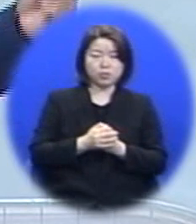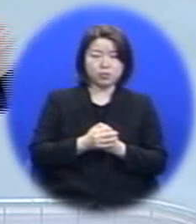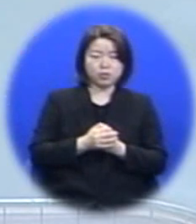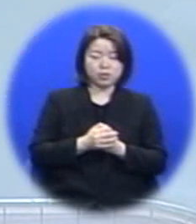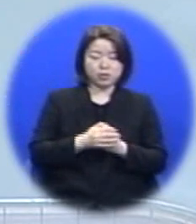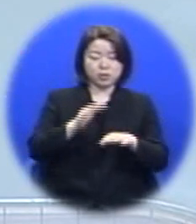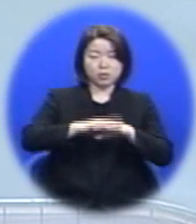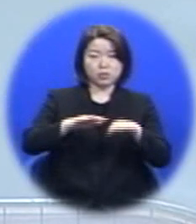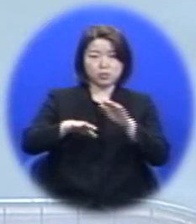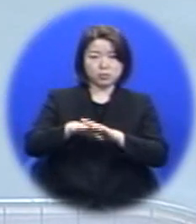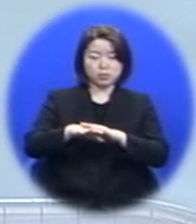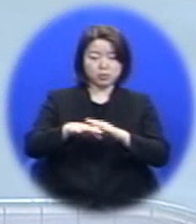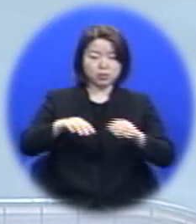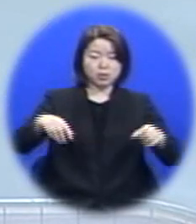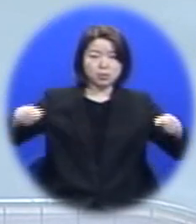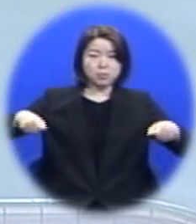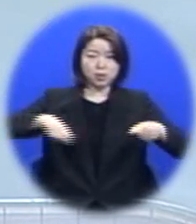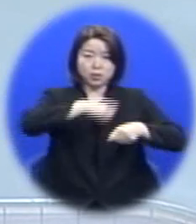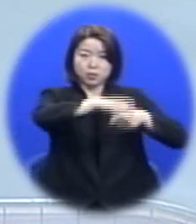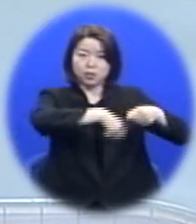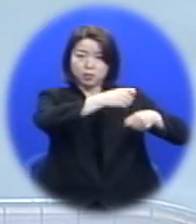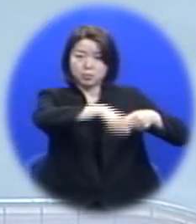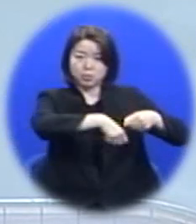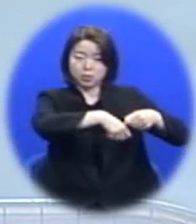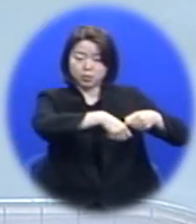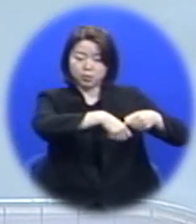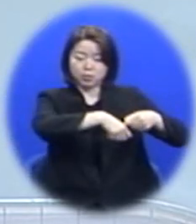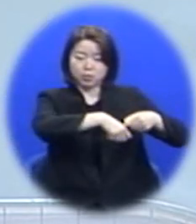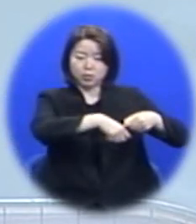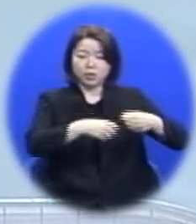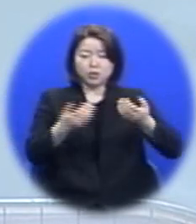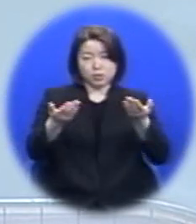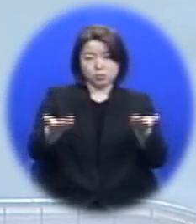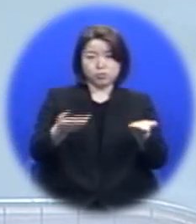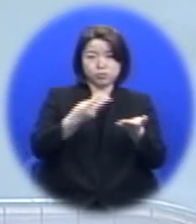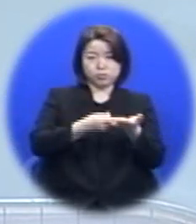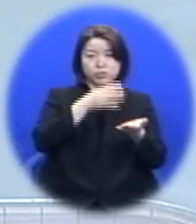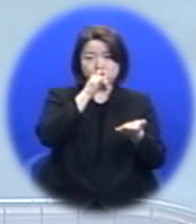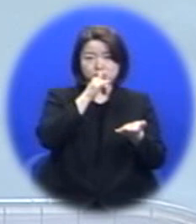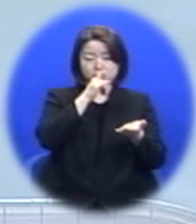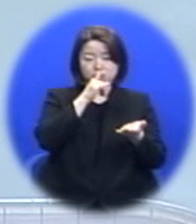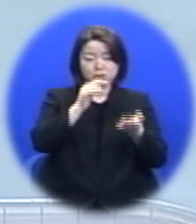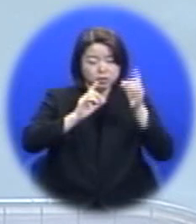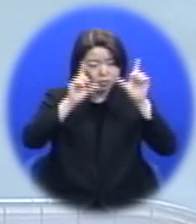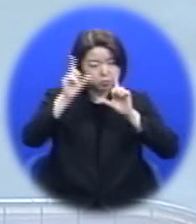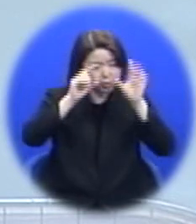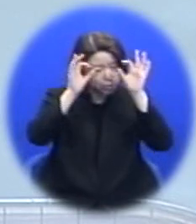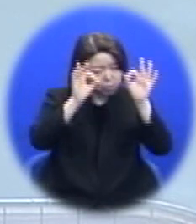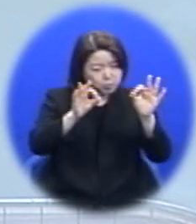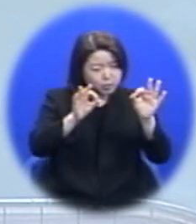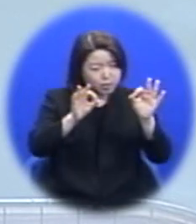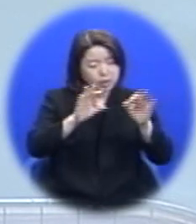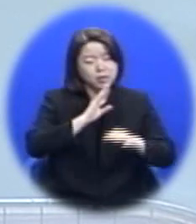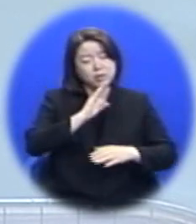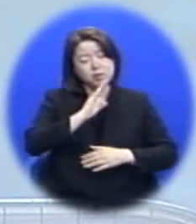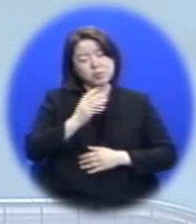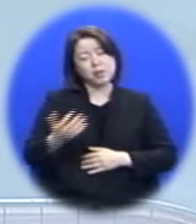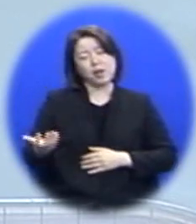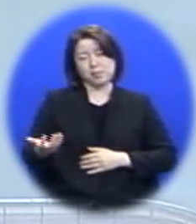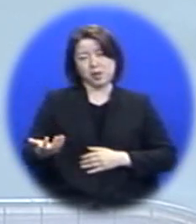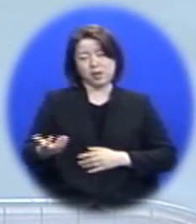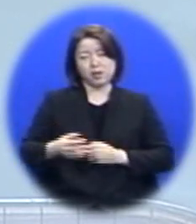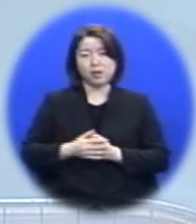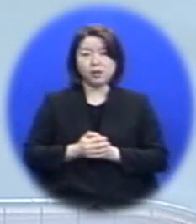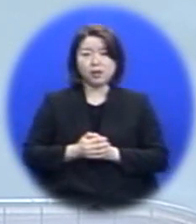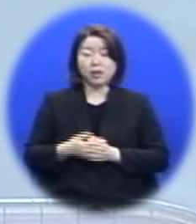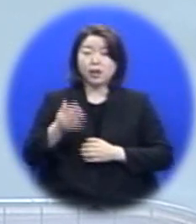침상에다가 묶고 그 모습을 이렇게 뵙는 것 자체가 참 고통스러웠어요. 그런